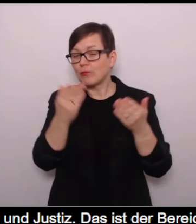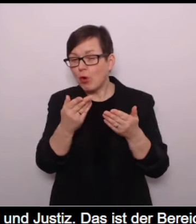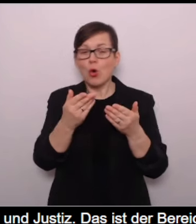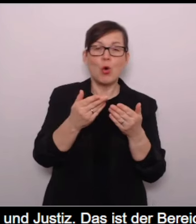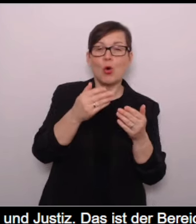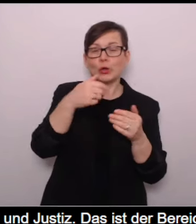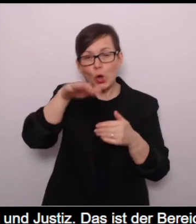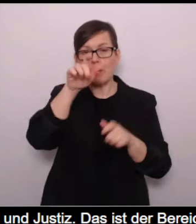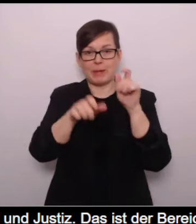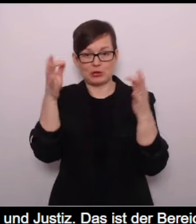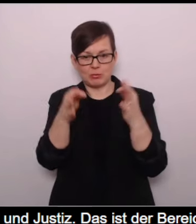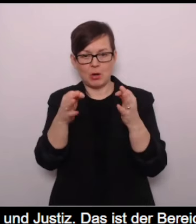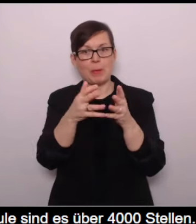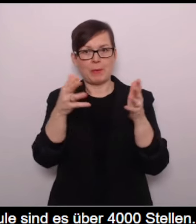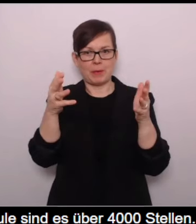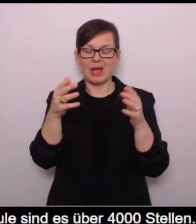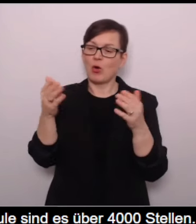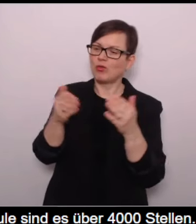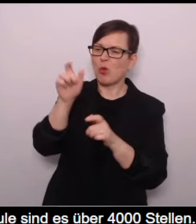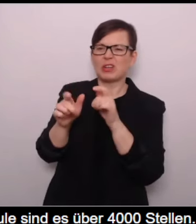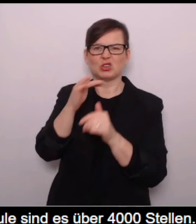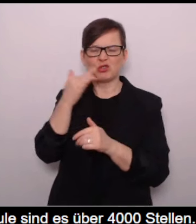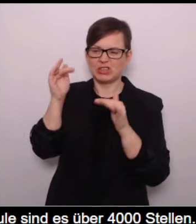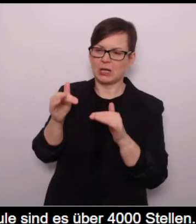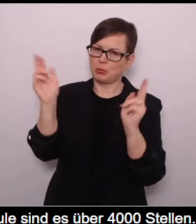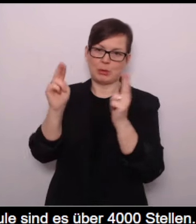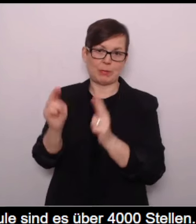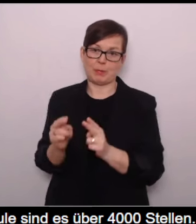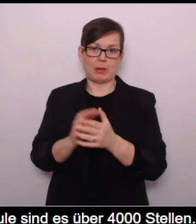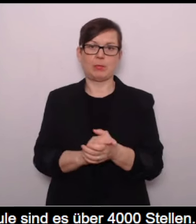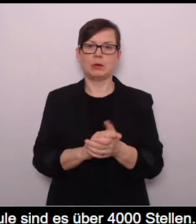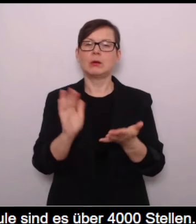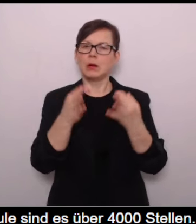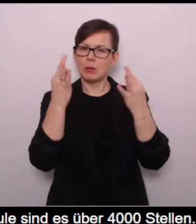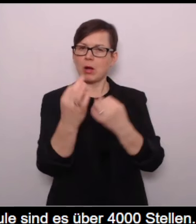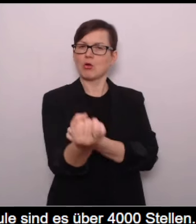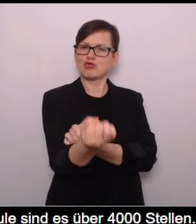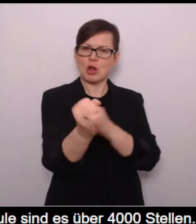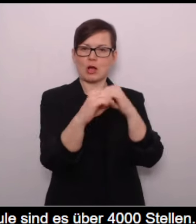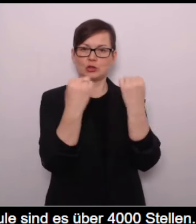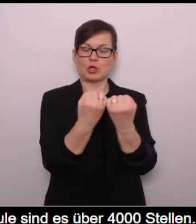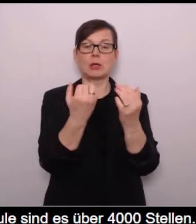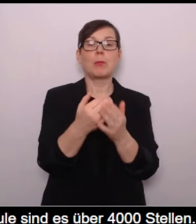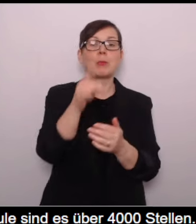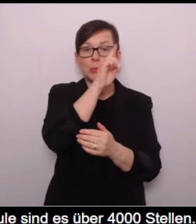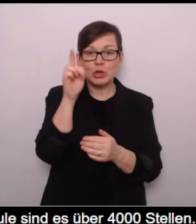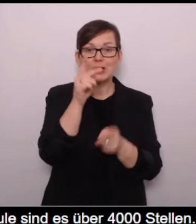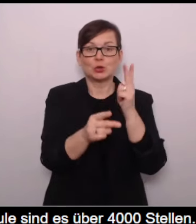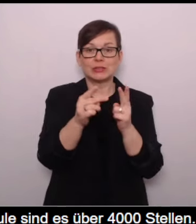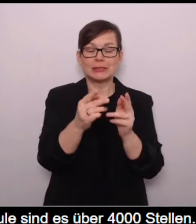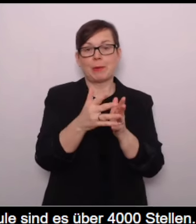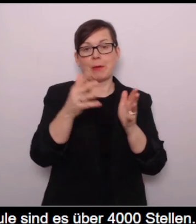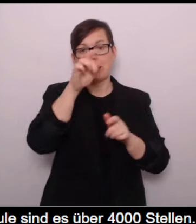Freien Wählern, dass sie mitgemacht haben, Aufbau von Personal, wo notwendig, Abbau, wo möglich. Personal dort, wo ein